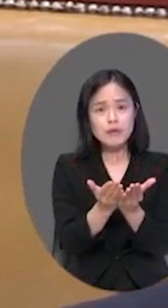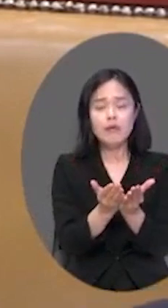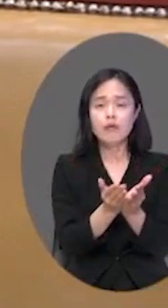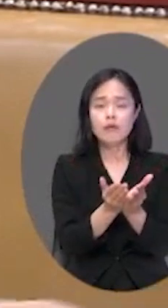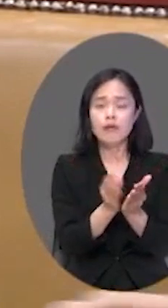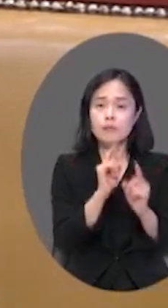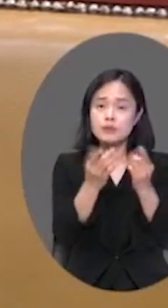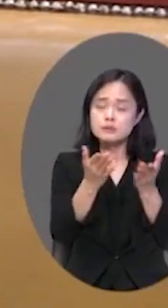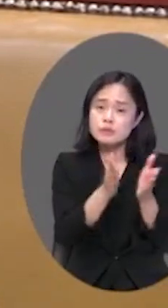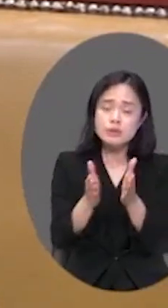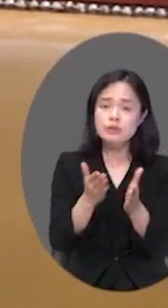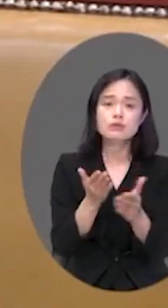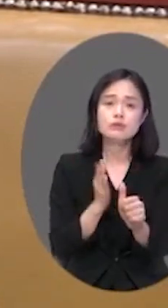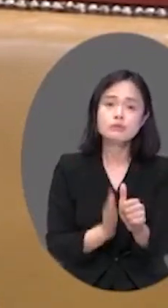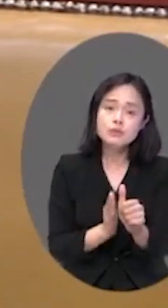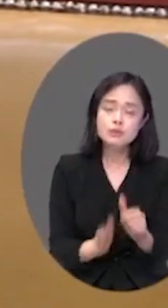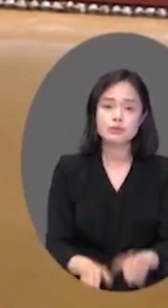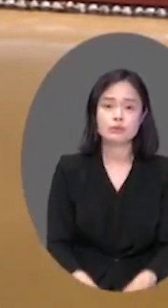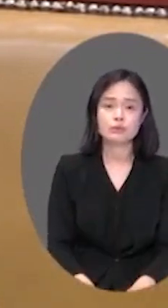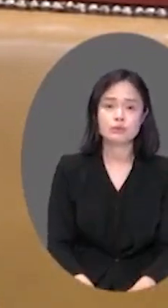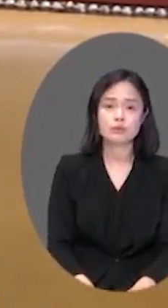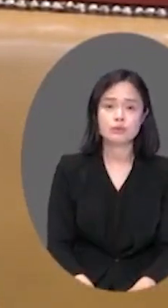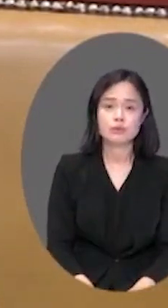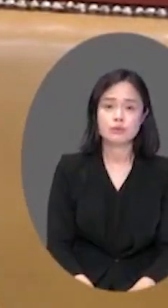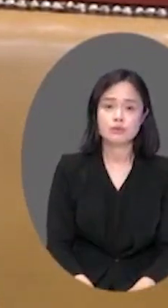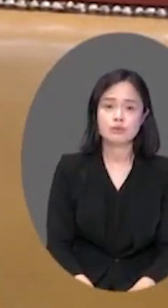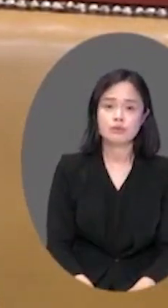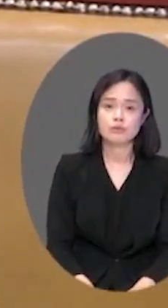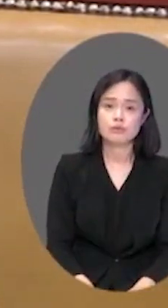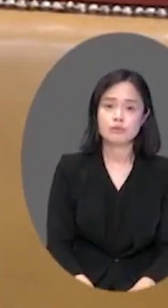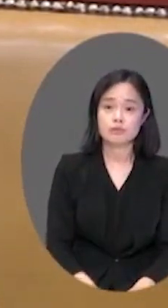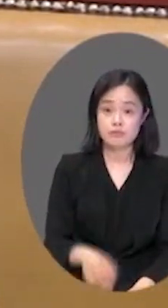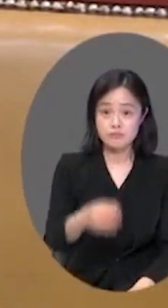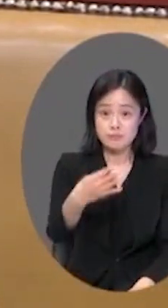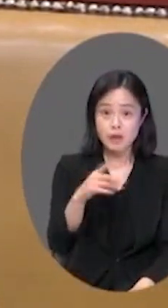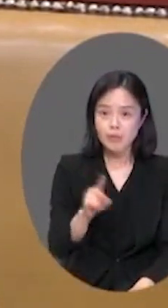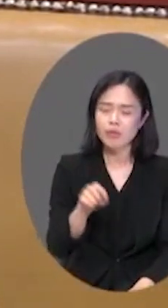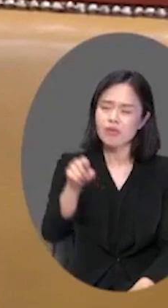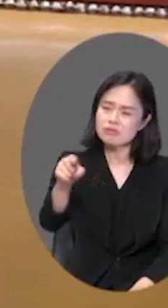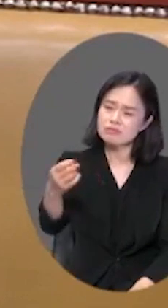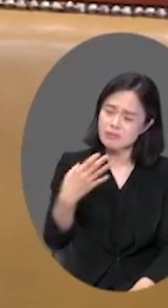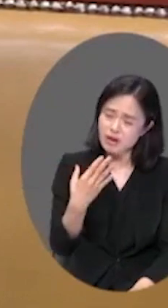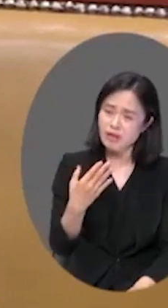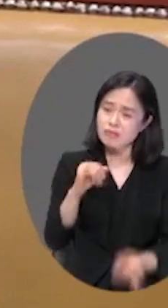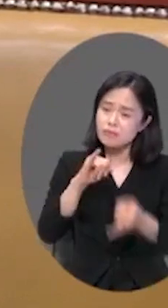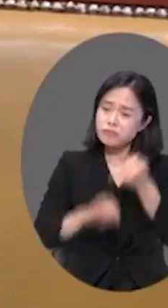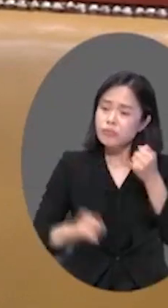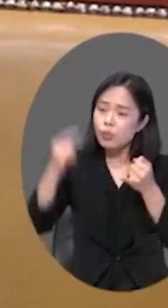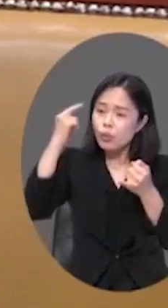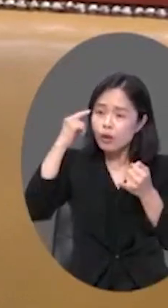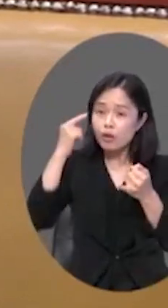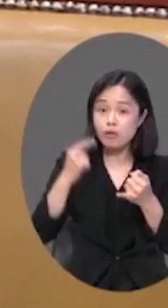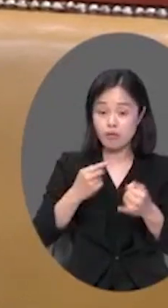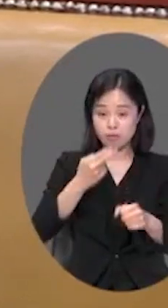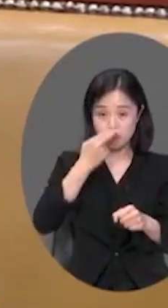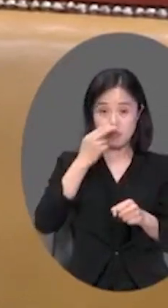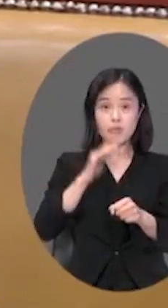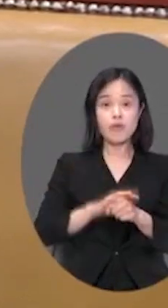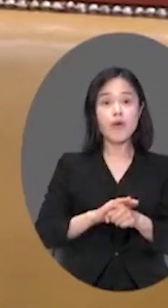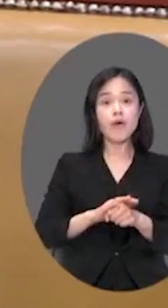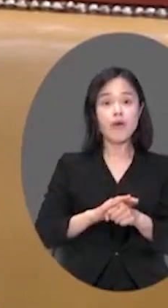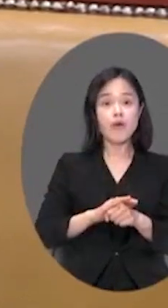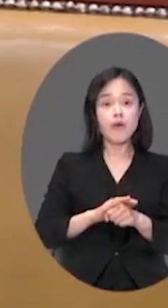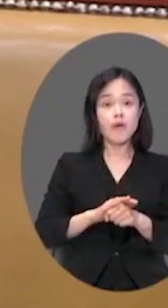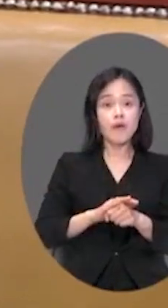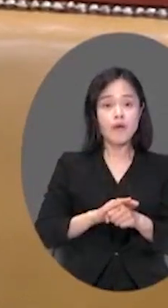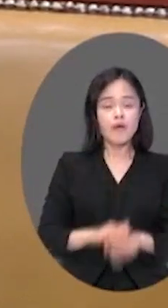네가 얘기해놓고 왜 네가 안 지키니 이렇게 말씀하신 거는 저한테 굉장히 큰 결례인 것 같습니다. 그 부분에 대해서는 다시 사실관계를